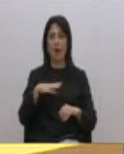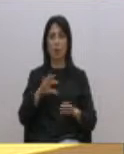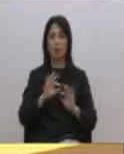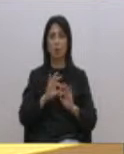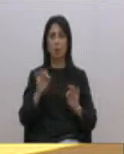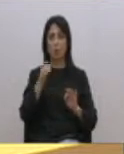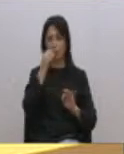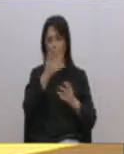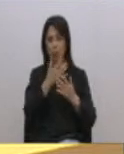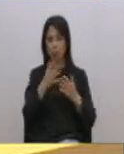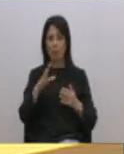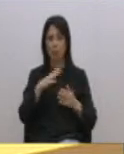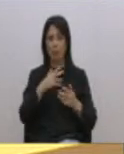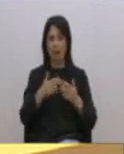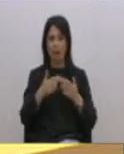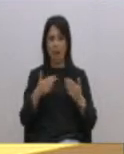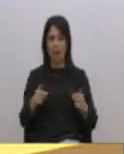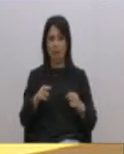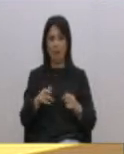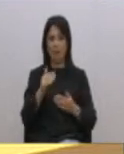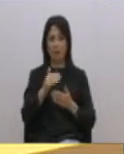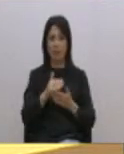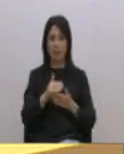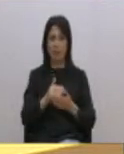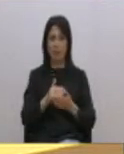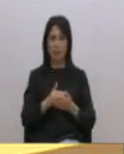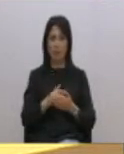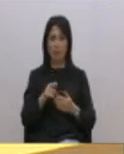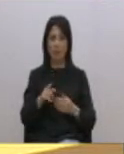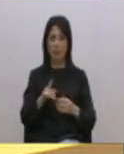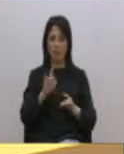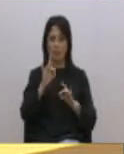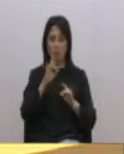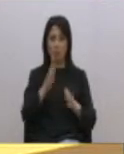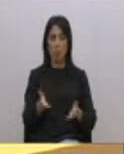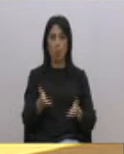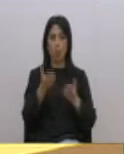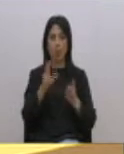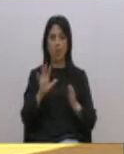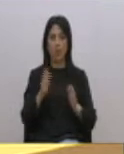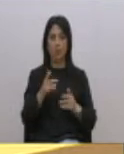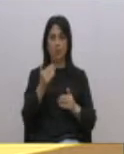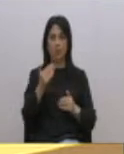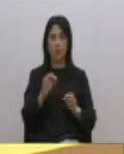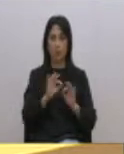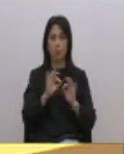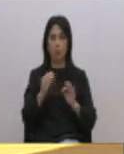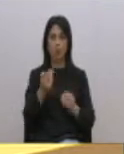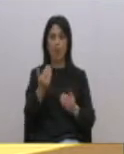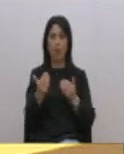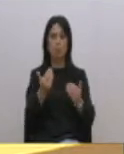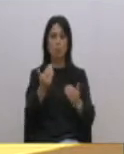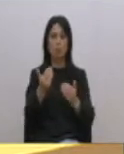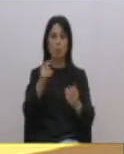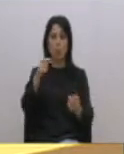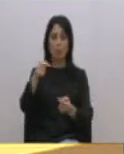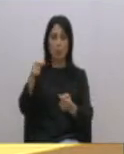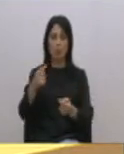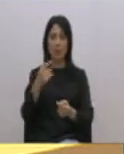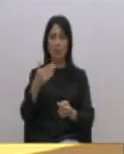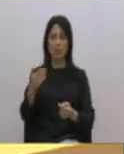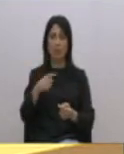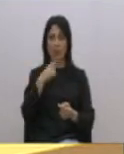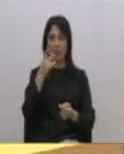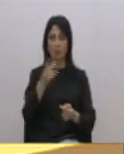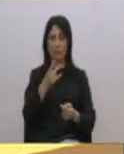უნიკალური პროდუქტები იყოს აღიარებული ამ სისტემით და მისი პოპულარიზაცია მოხდეს უკვე მისი უნიკალურობიდან გამომდინარე, ერთის მხრივ რა